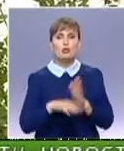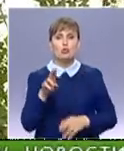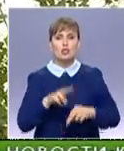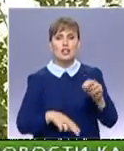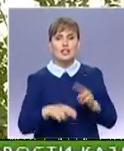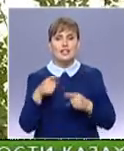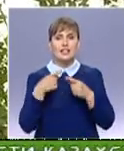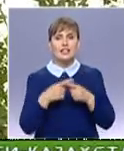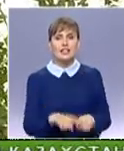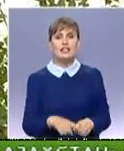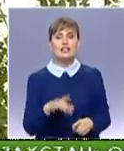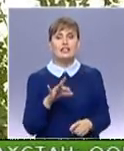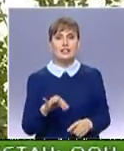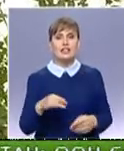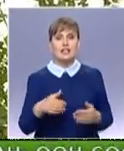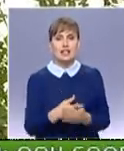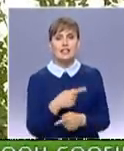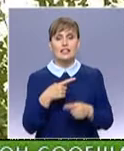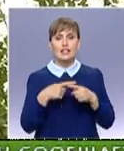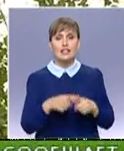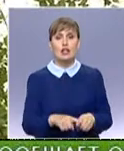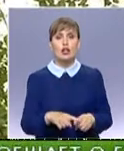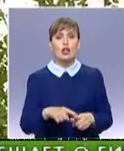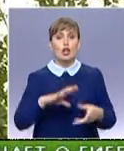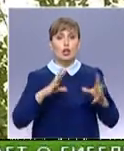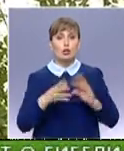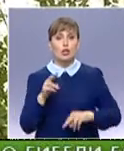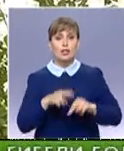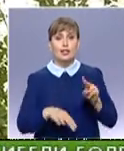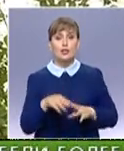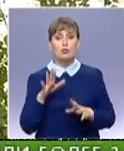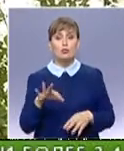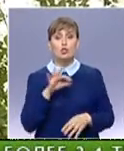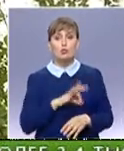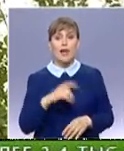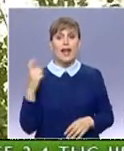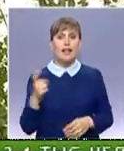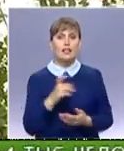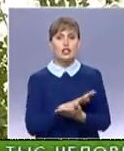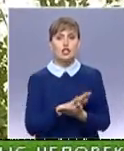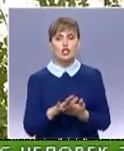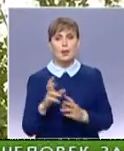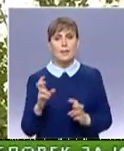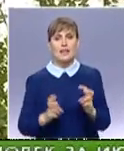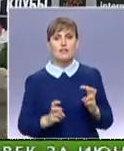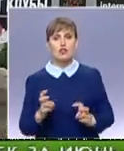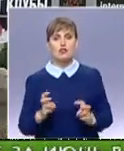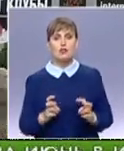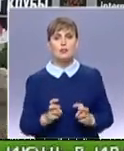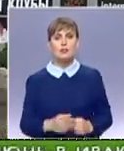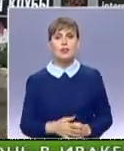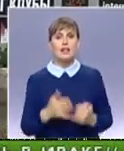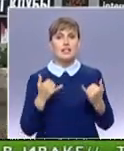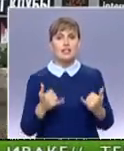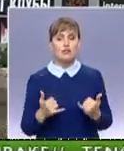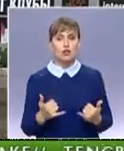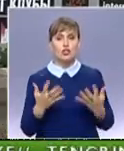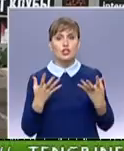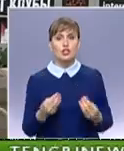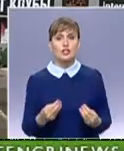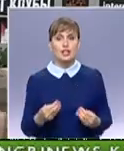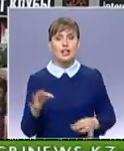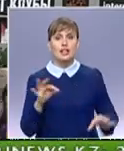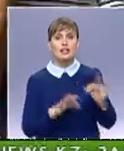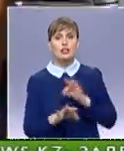строительные технологии и нанотехнологии. В итоге для строительства будут использованы экологически чистые производства. На сегодняшний день